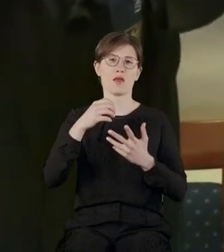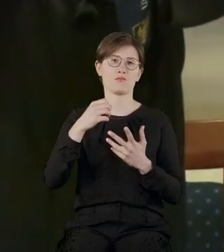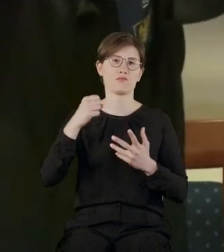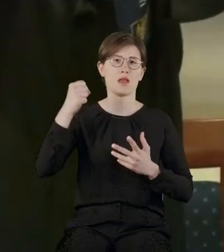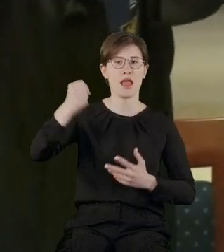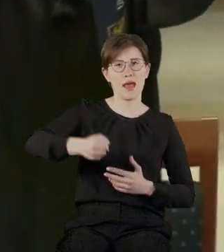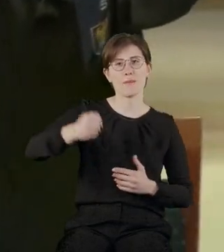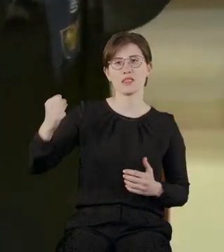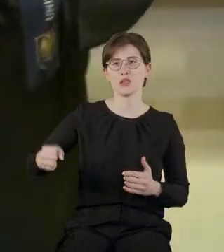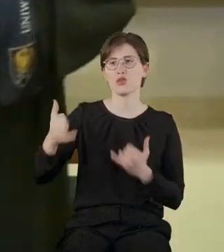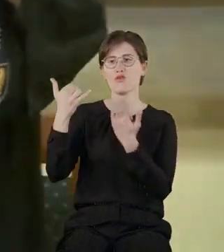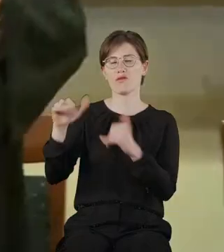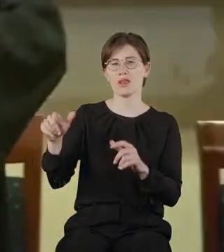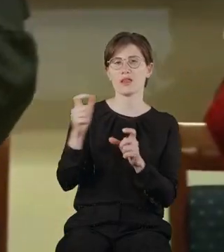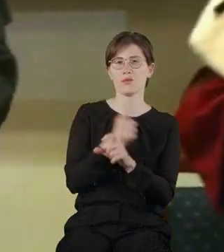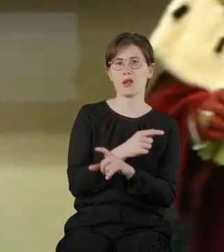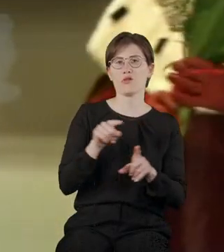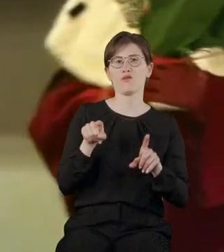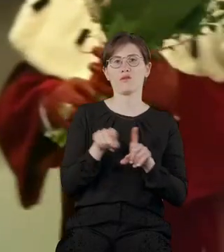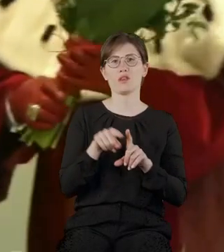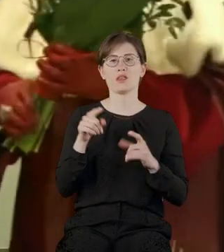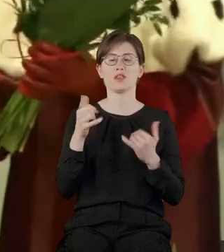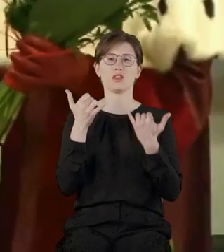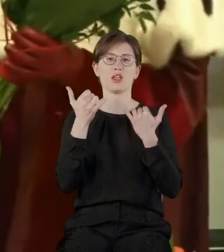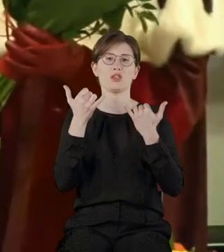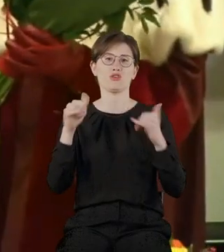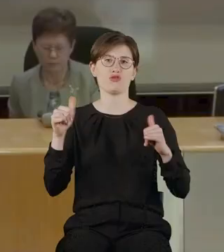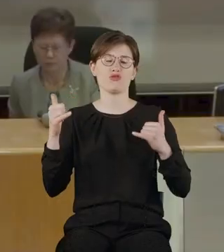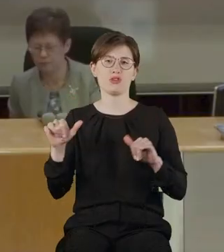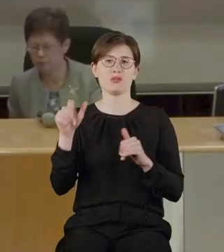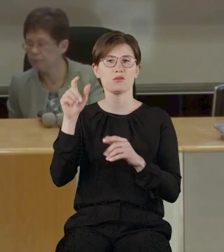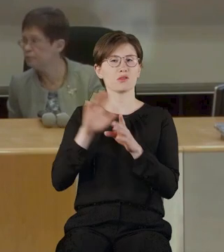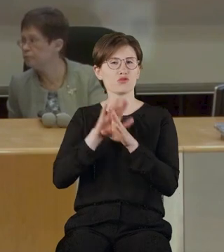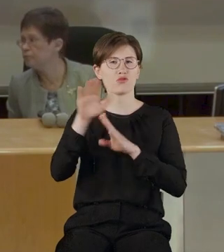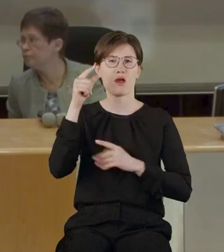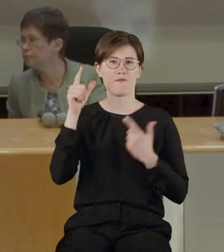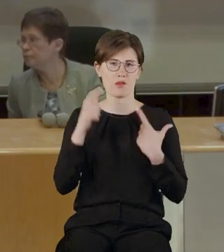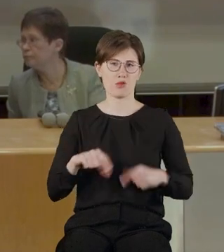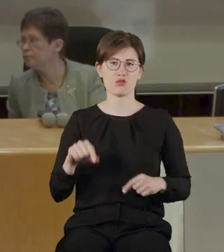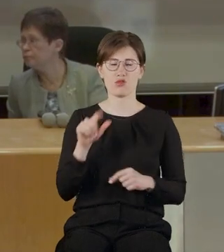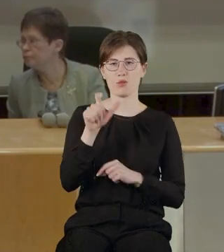innych krajów, ale także wybitni przedstawiciele świata nauki i sztuki.